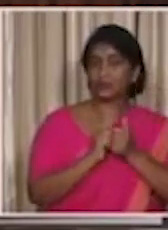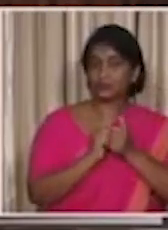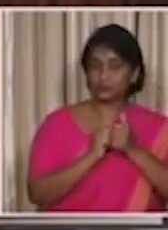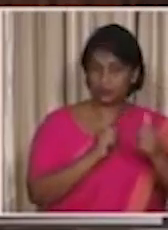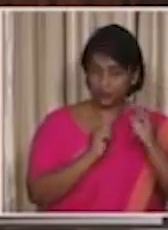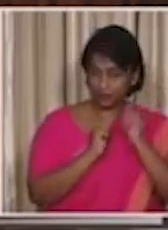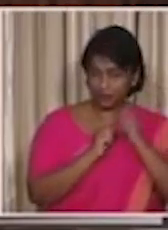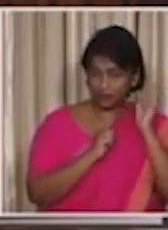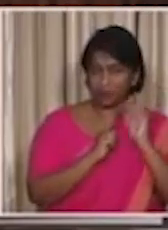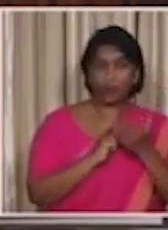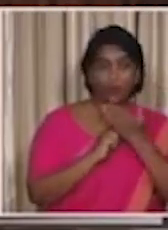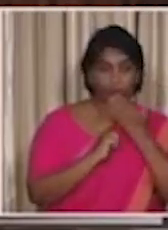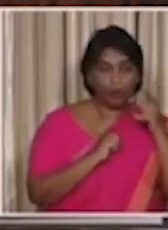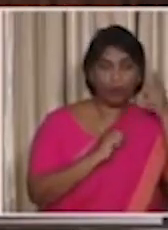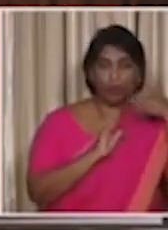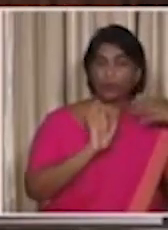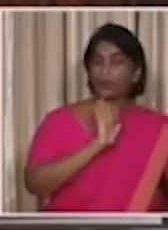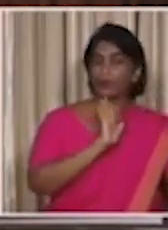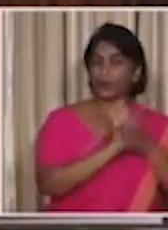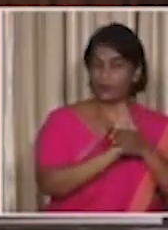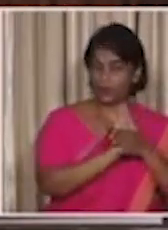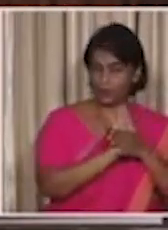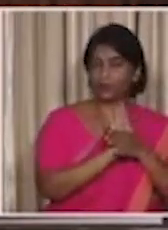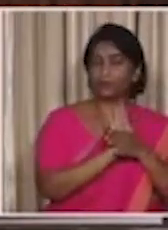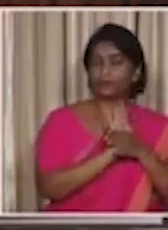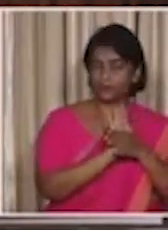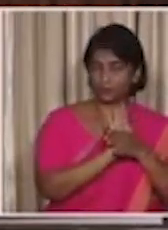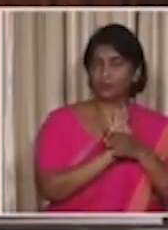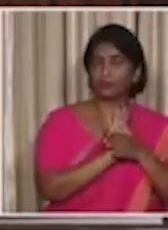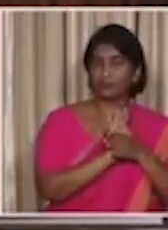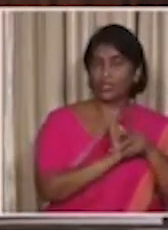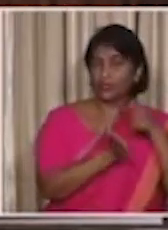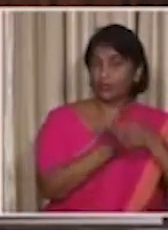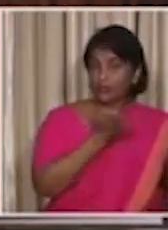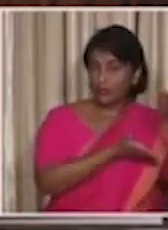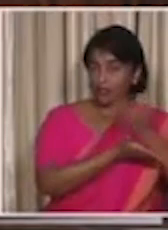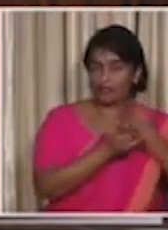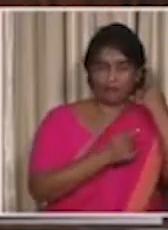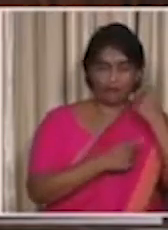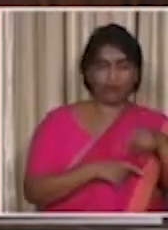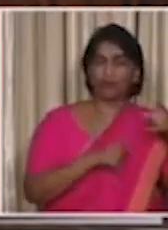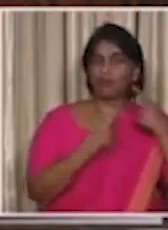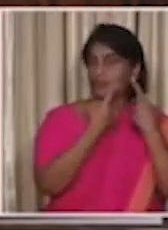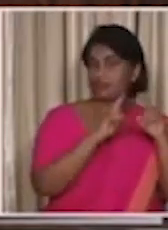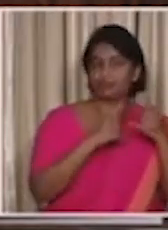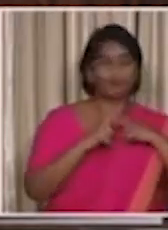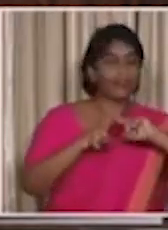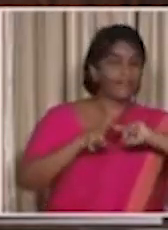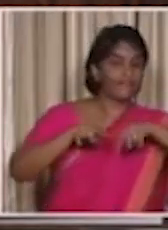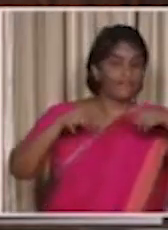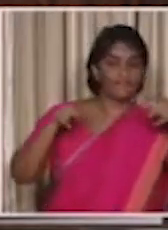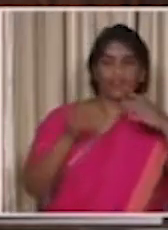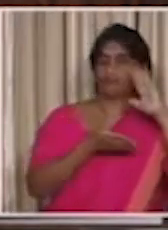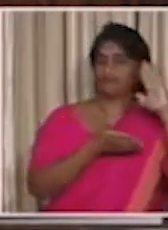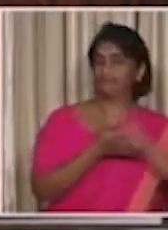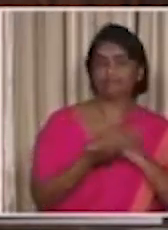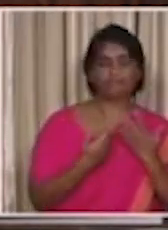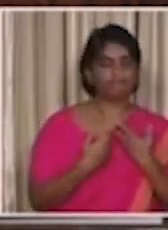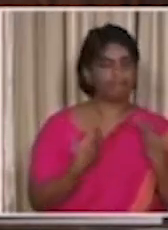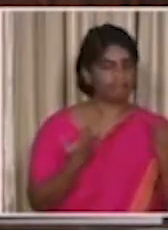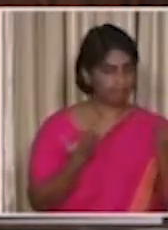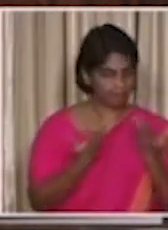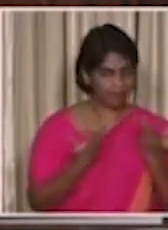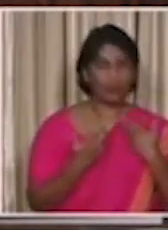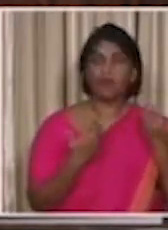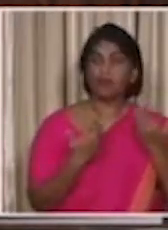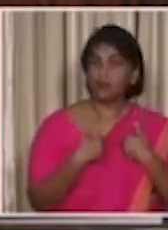ඉදිරි ගමන යාමට හැක්කේ ඔවුන් සමග ඇති කරගන්නා පදනම මතයි. ඒ හැරෙන්ට අපට වෙනත් කිසිදු මාර්ගයක් නැහැ.